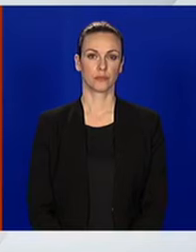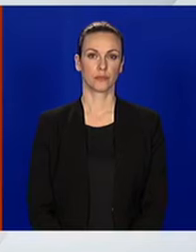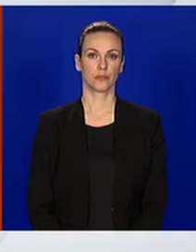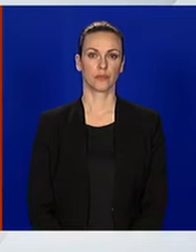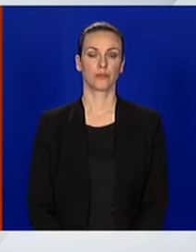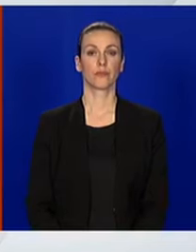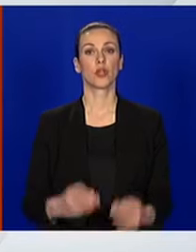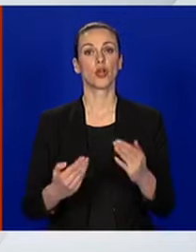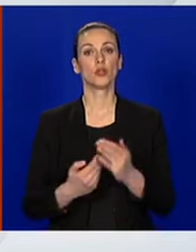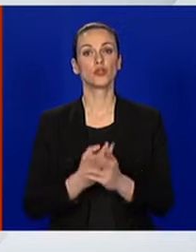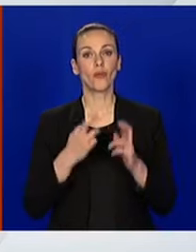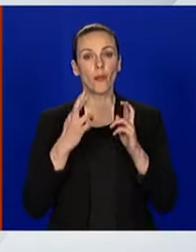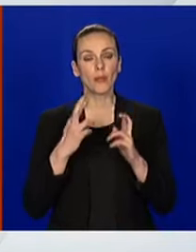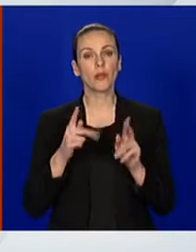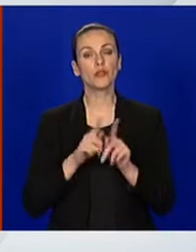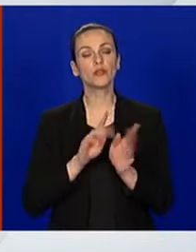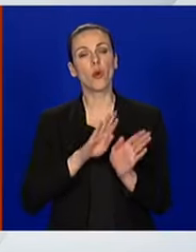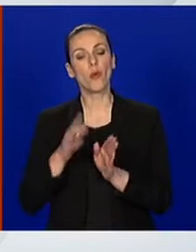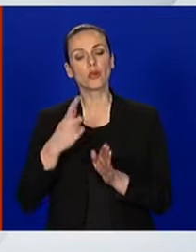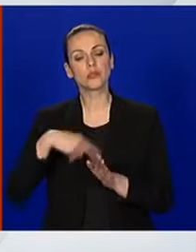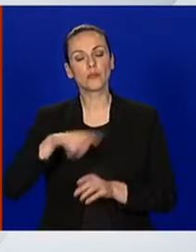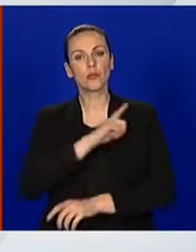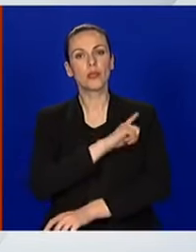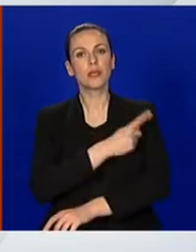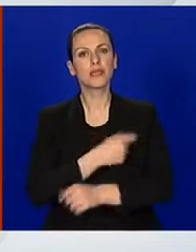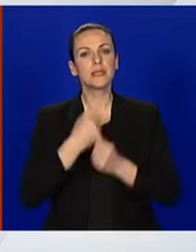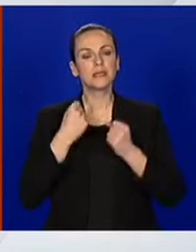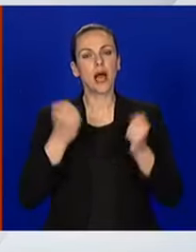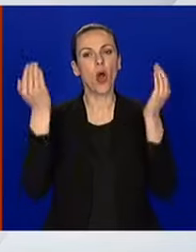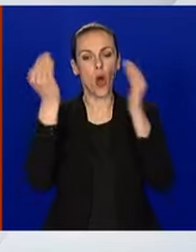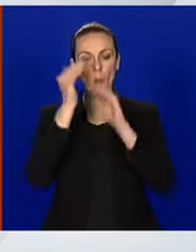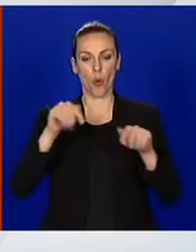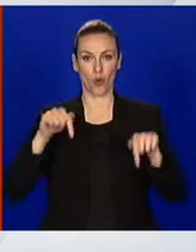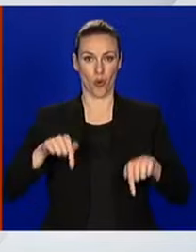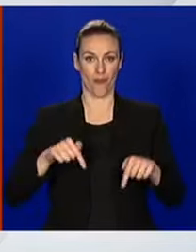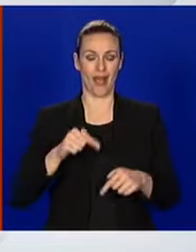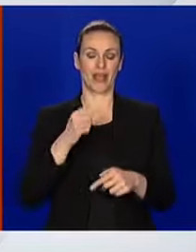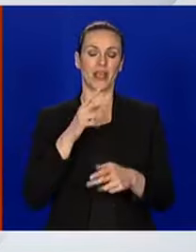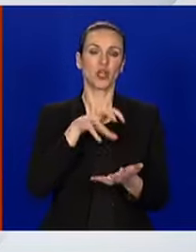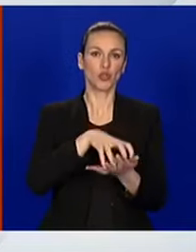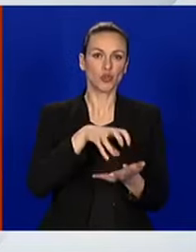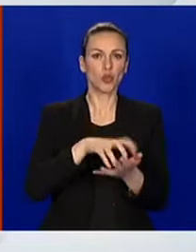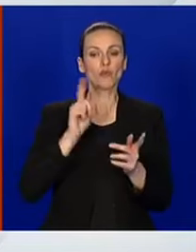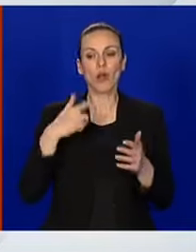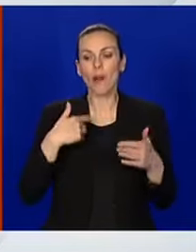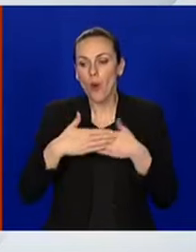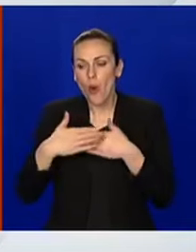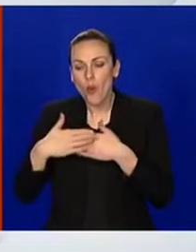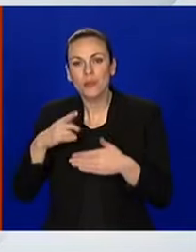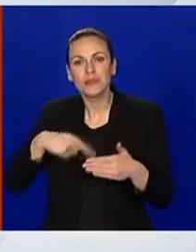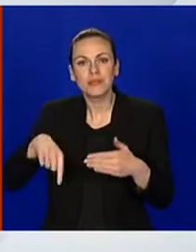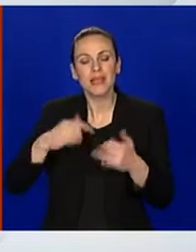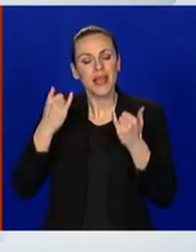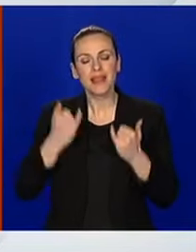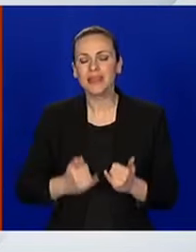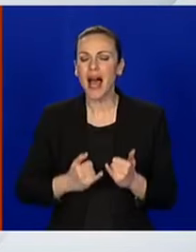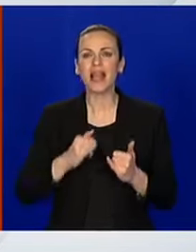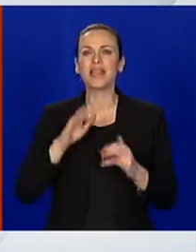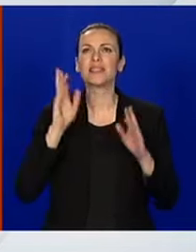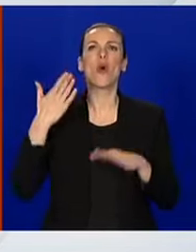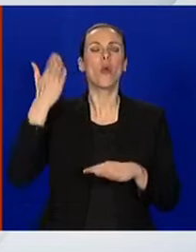nadom i posebnom snagom. Poruka je ovog stožera, budimo bliži jedni drugima danas više nego